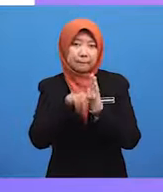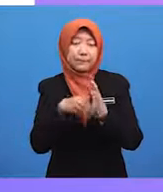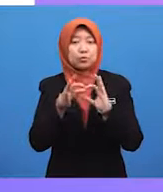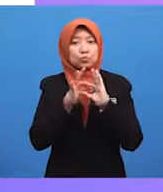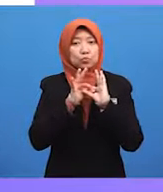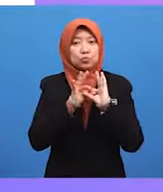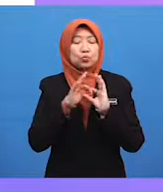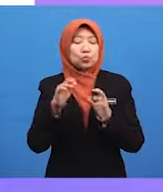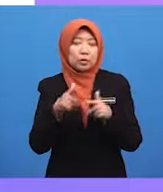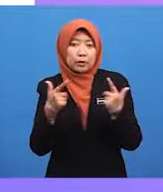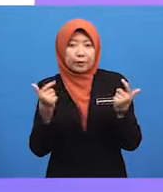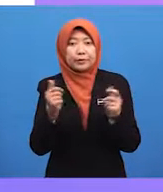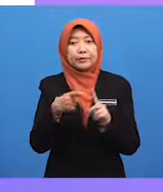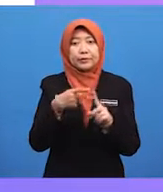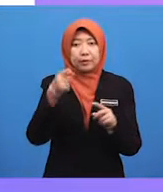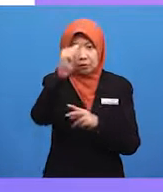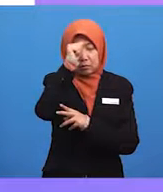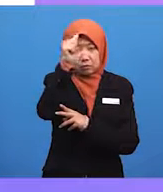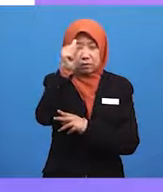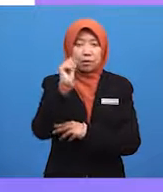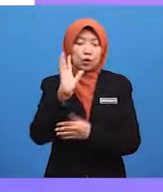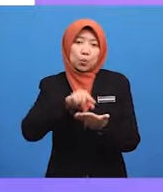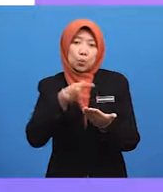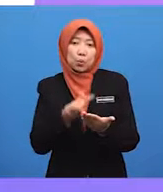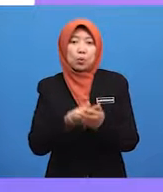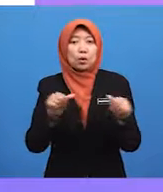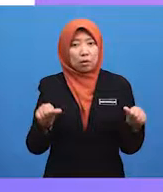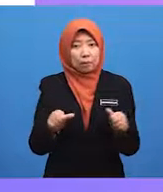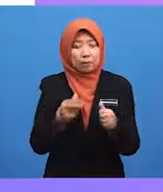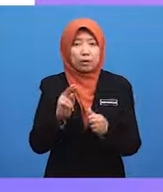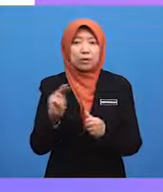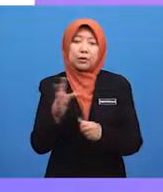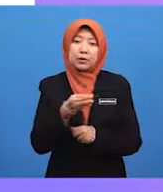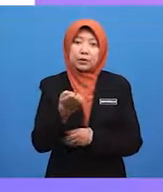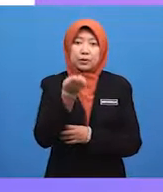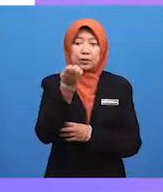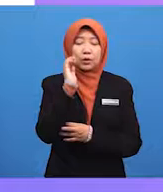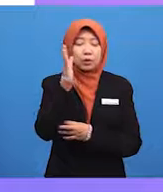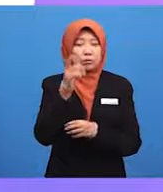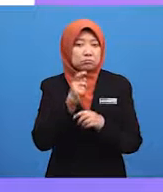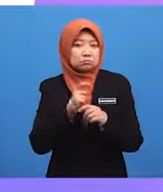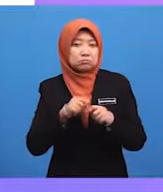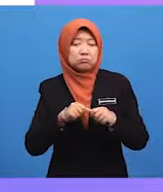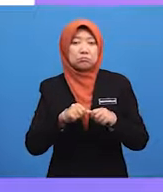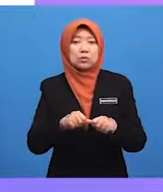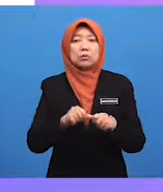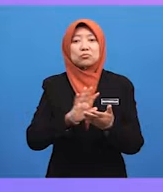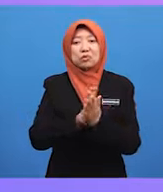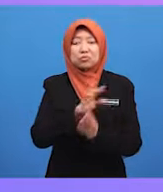lain dengan Allah, tentulah akan gugur amalmu dan engkau akan tetap menjadi dari orang-orang yang